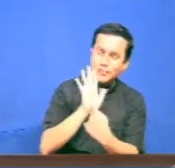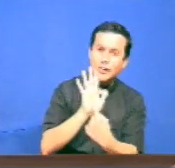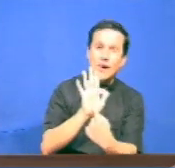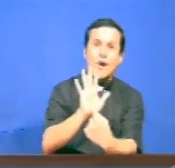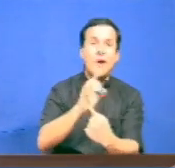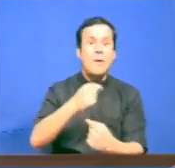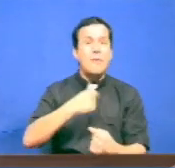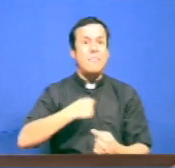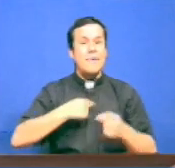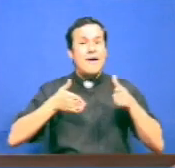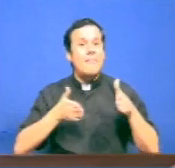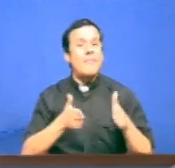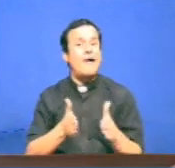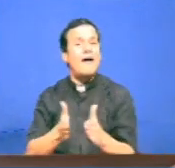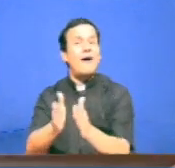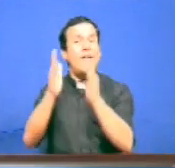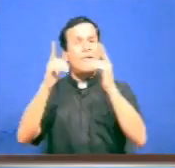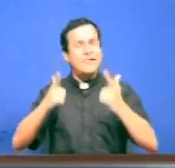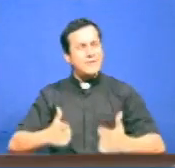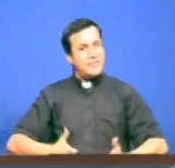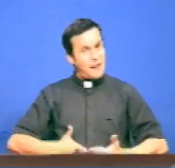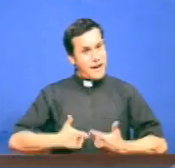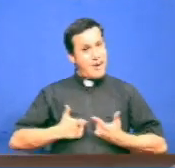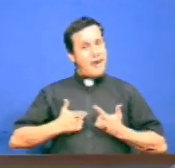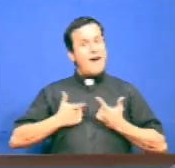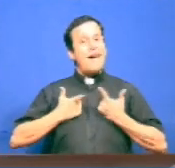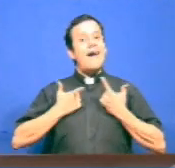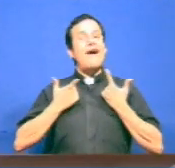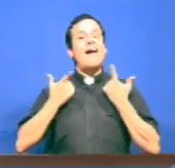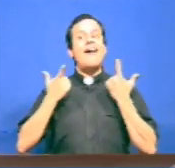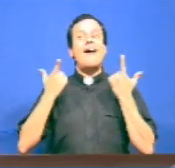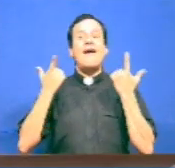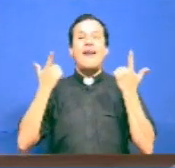Utanijulisha njia ya uzima.